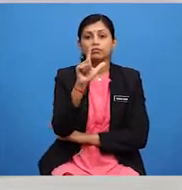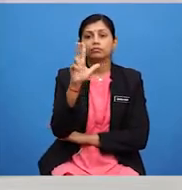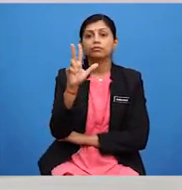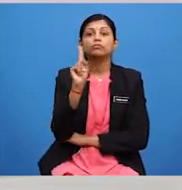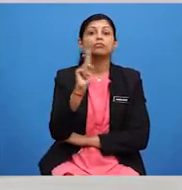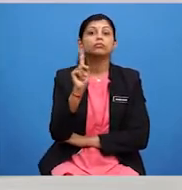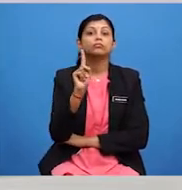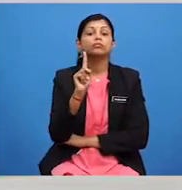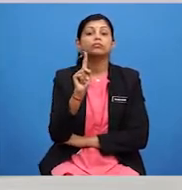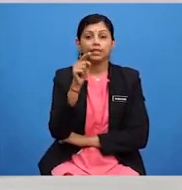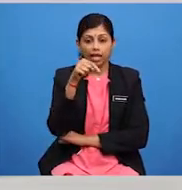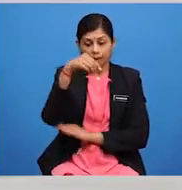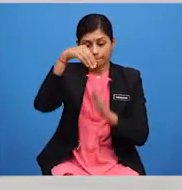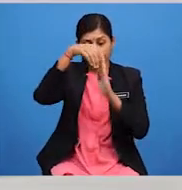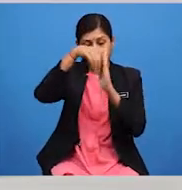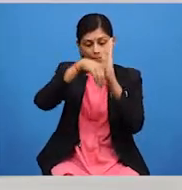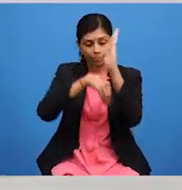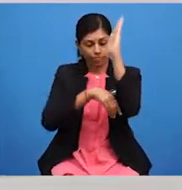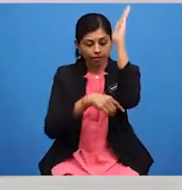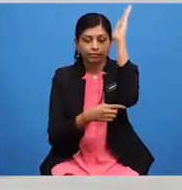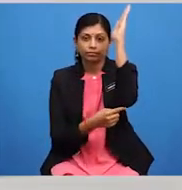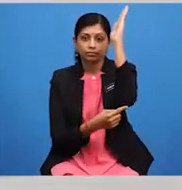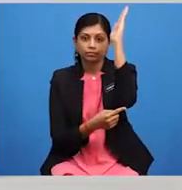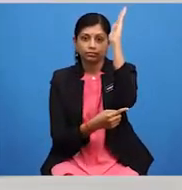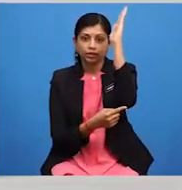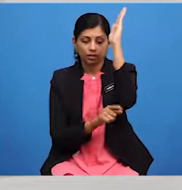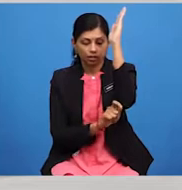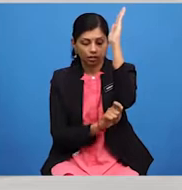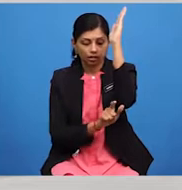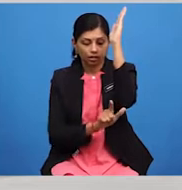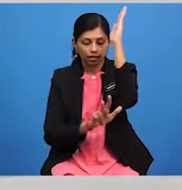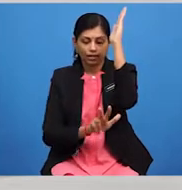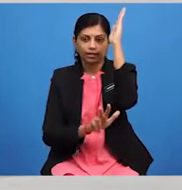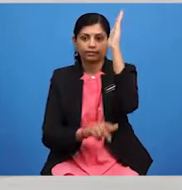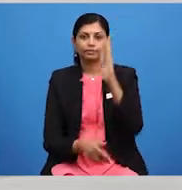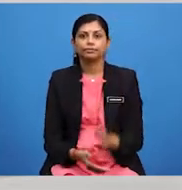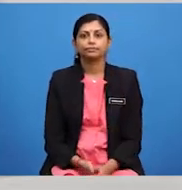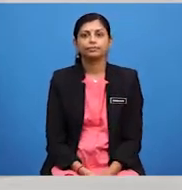3 dan labelkan dengan label TL3.